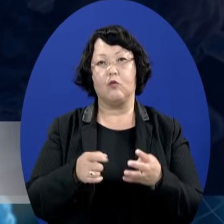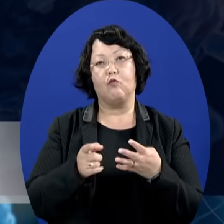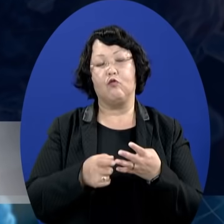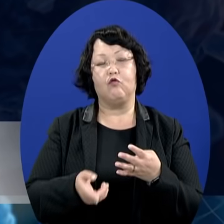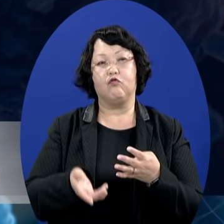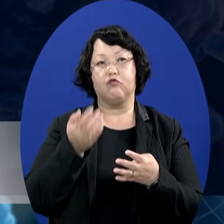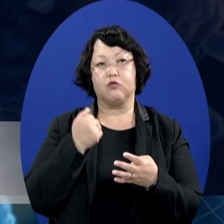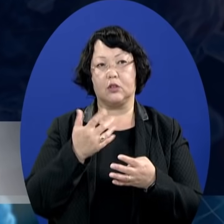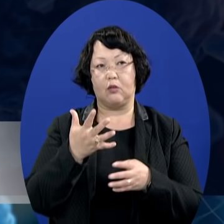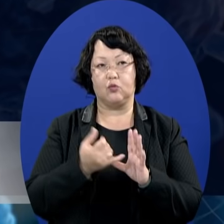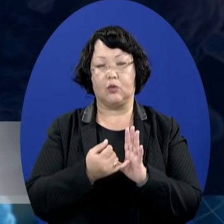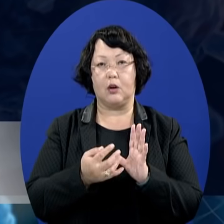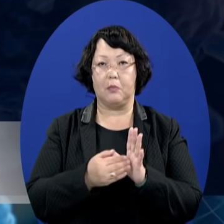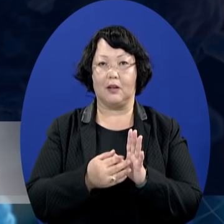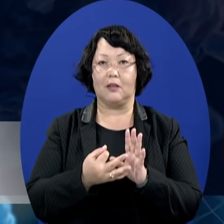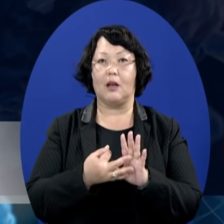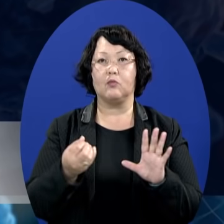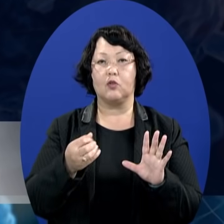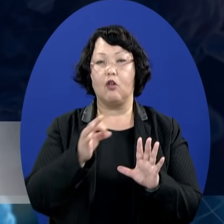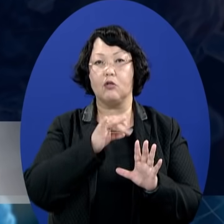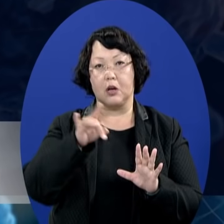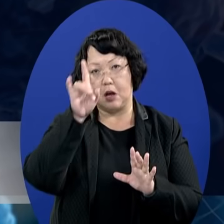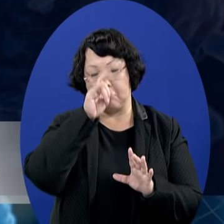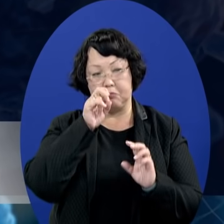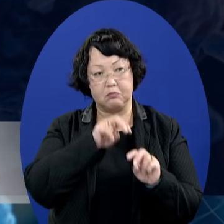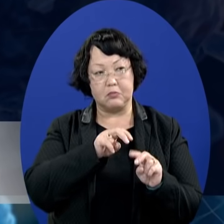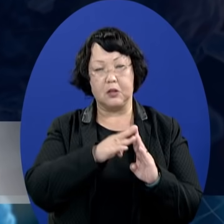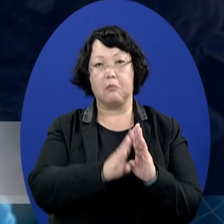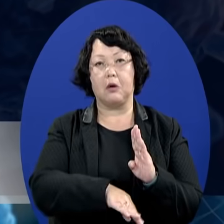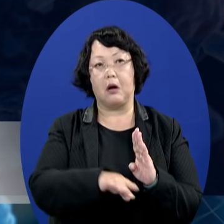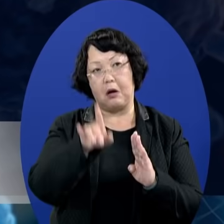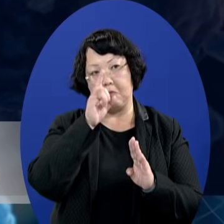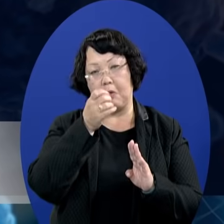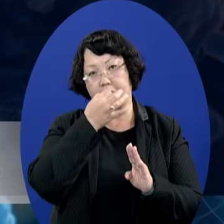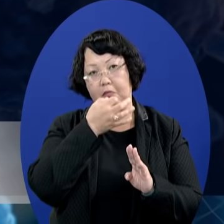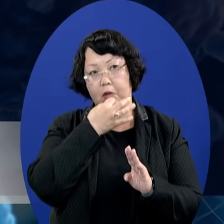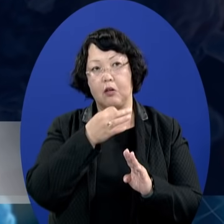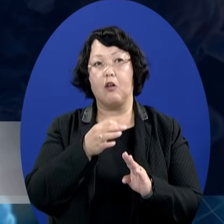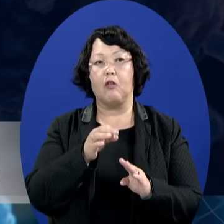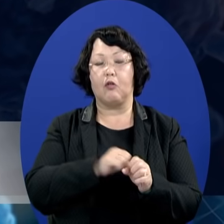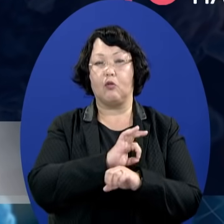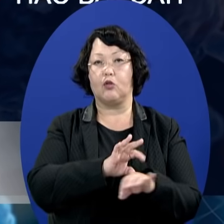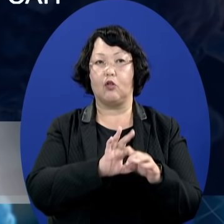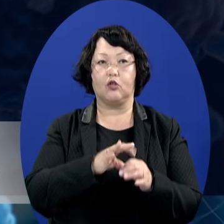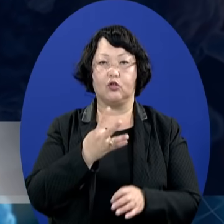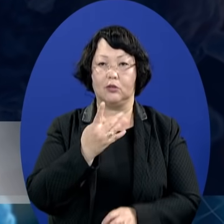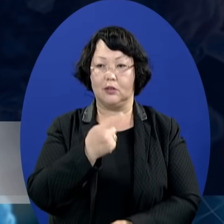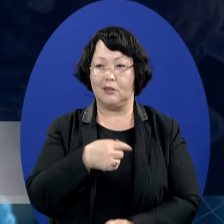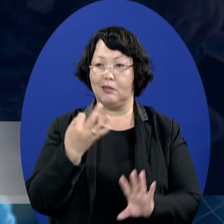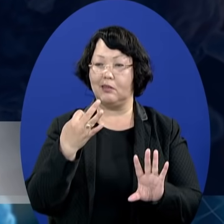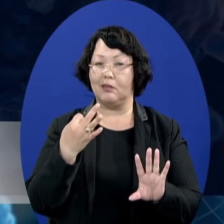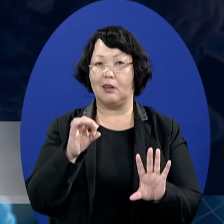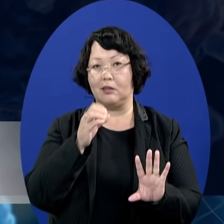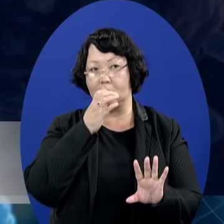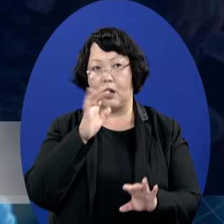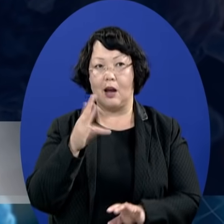онцтой 56800 хүн өрхийн эмчийн хяналтаар гэрээр эмчилүүлж байна. Харин коронавирусын халдварын улмаас 41-ээс 80 гаруй насны 13 хүн